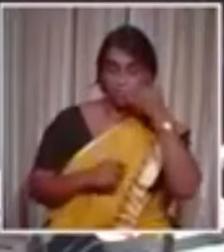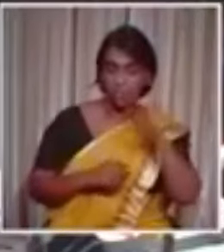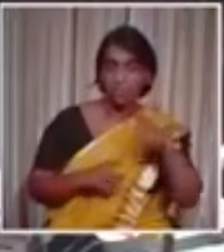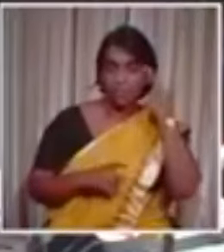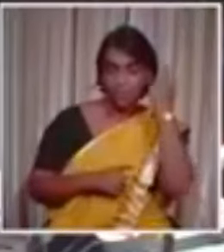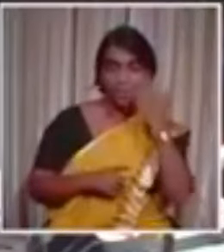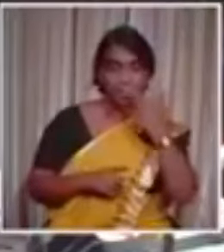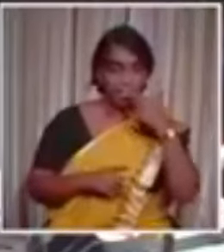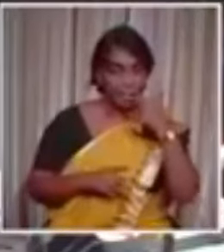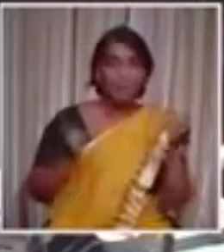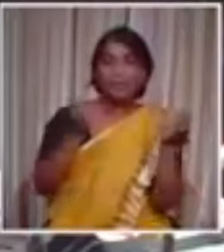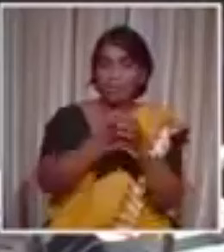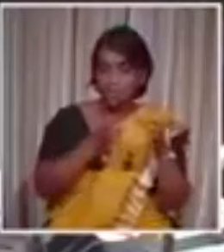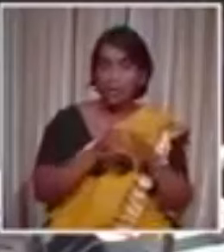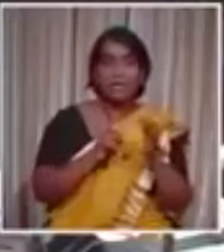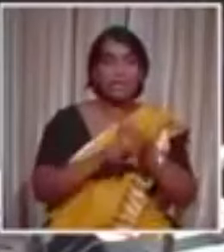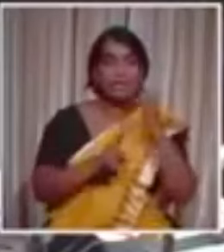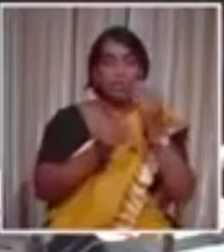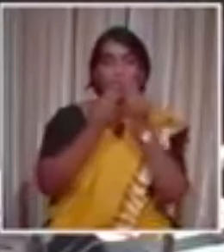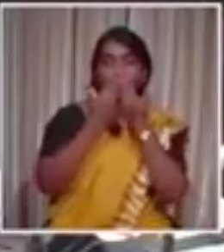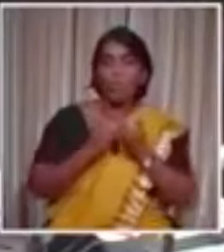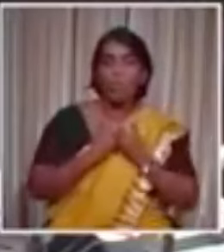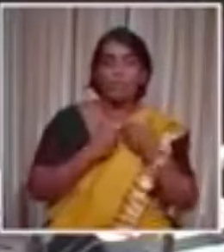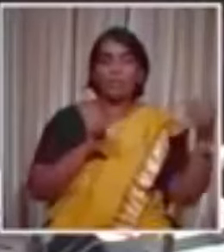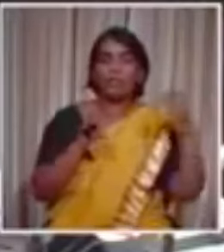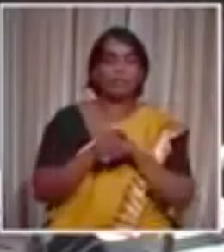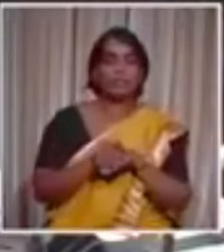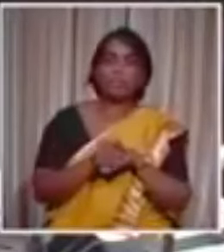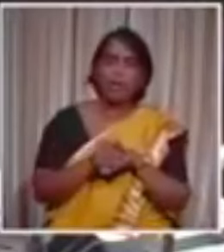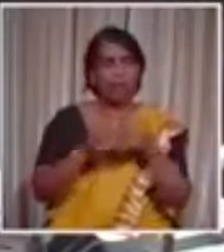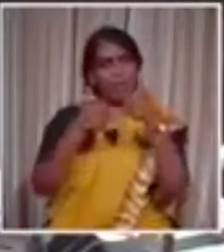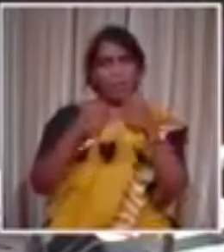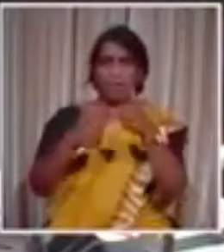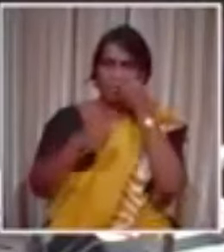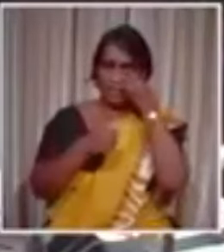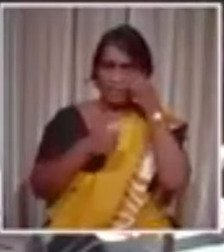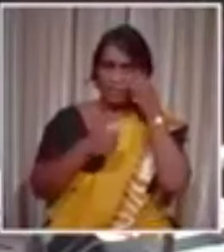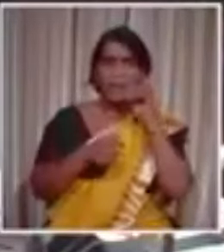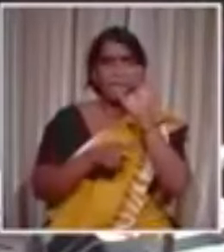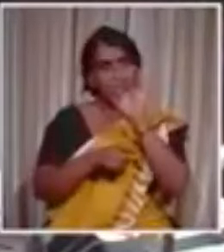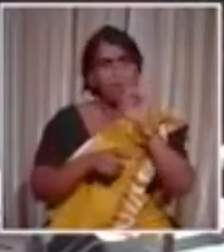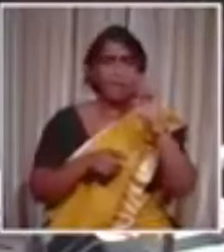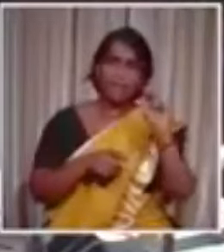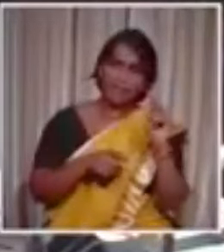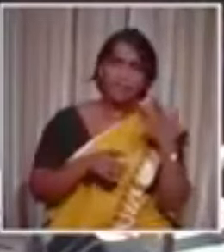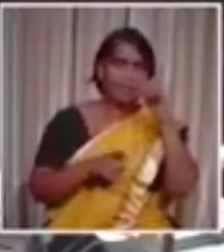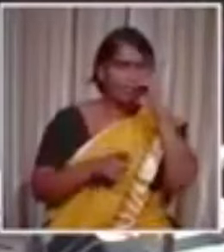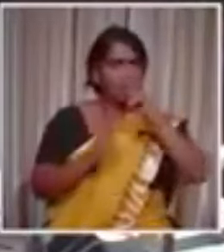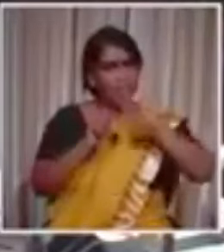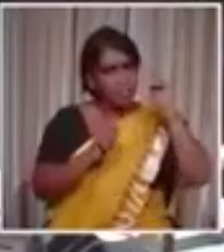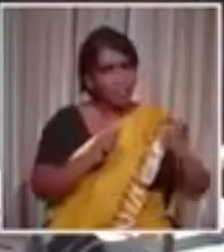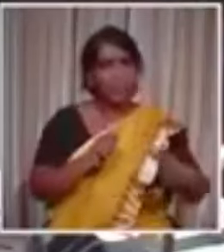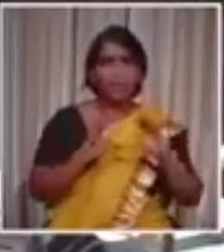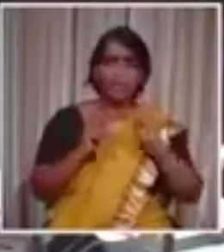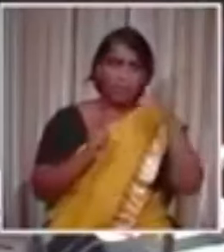visi nyanyi tiada kandang janadi pati orang itu pada eskur berat patkar gini mana paksapat? Ikan bahalwa kuisak jam betupat dila selak itu